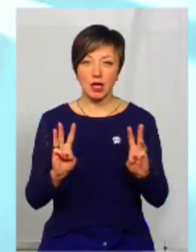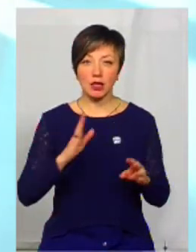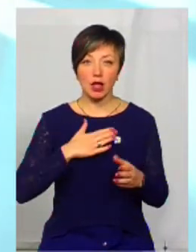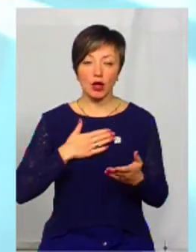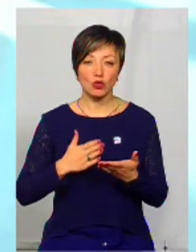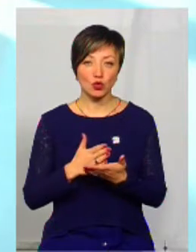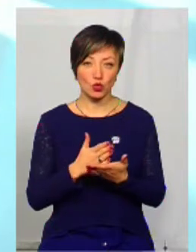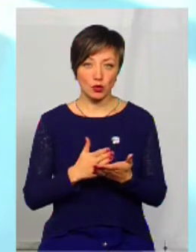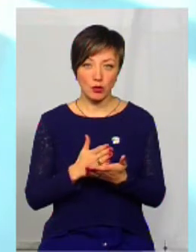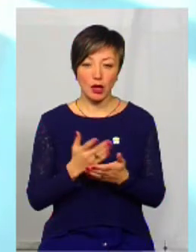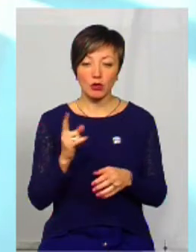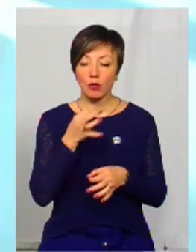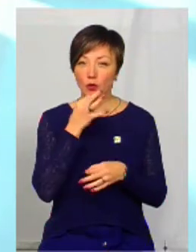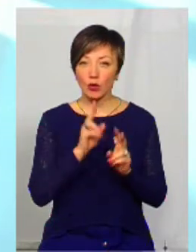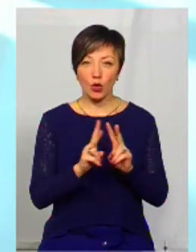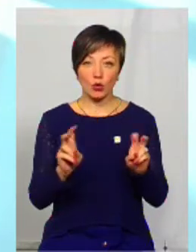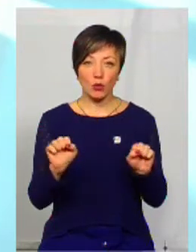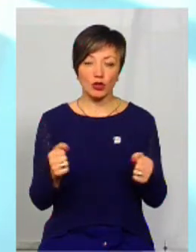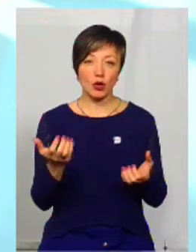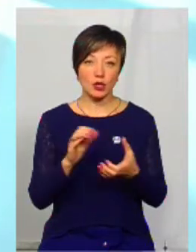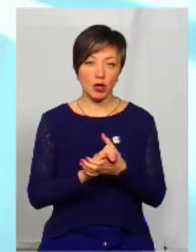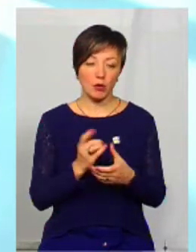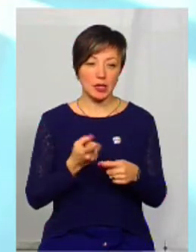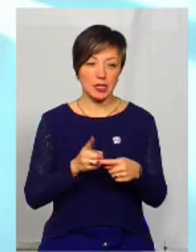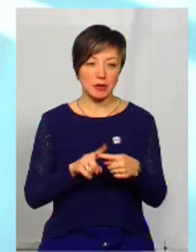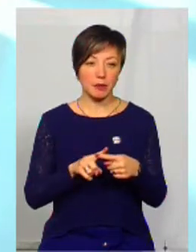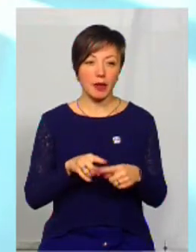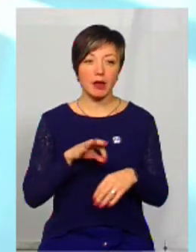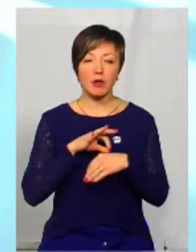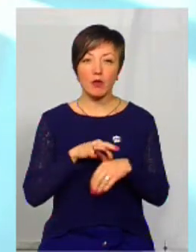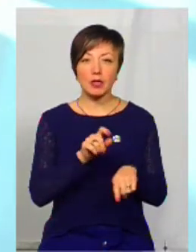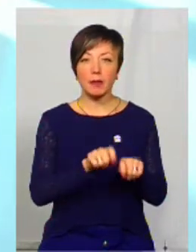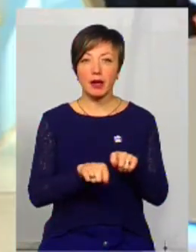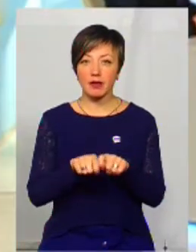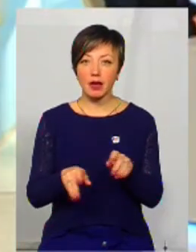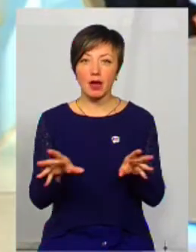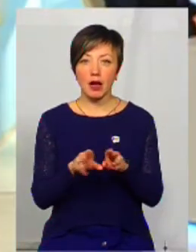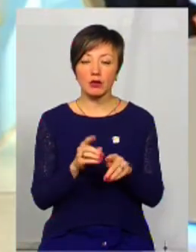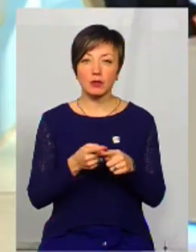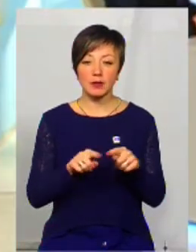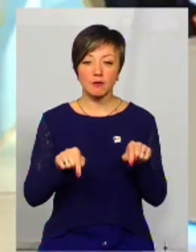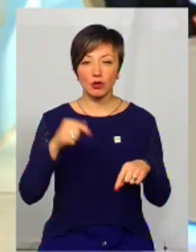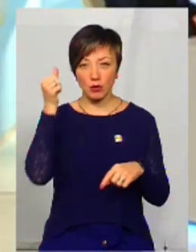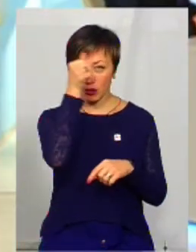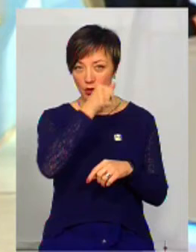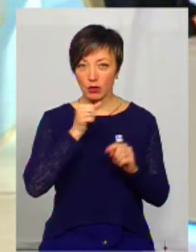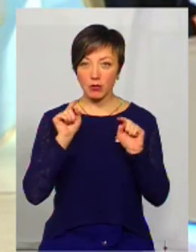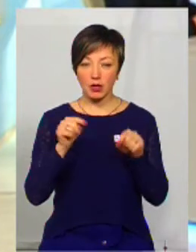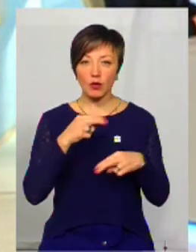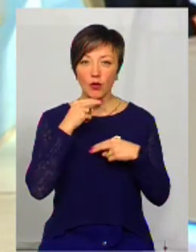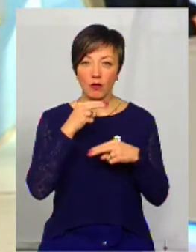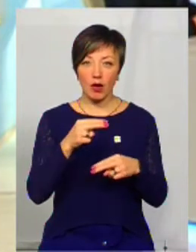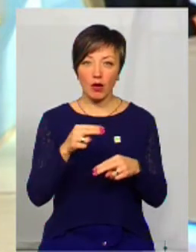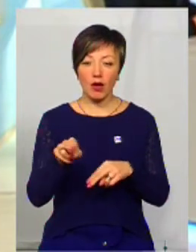служби. Тому будь-хто може з ним ознайомитися. Проводиться перевірка. Разом з тим, цьому році приділено велику